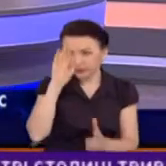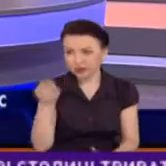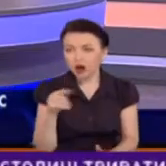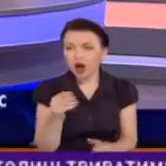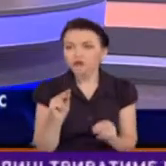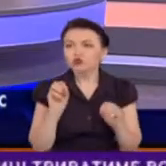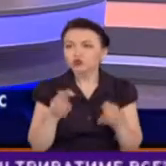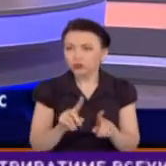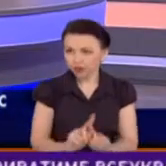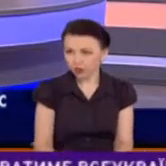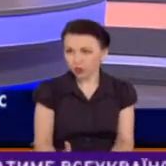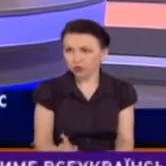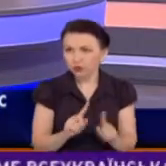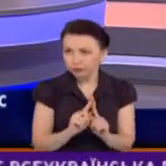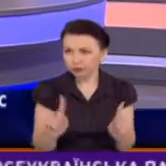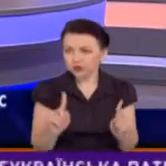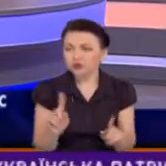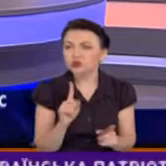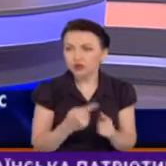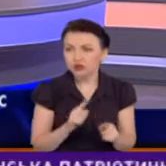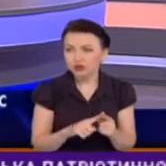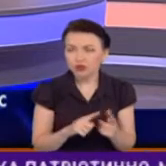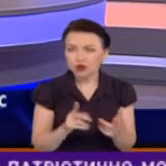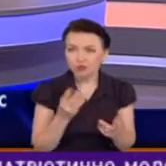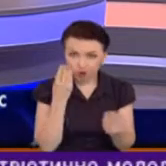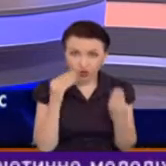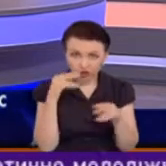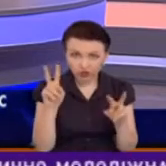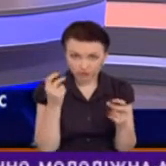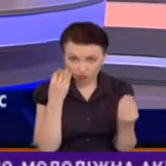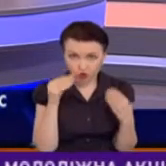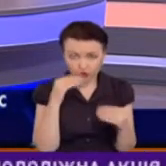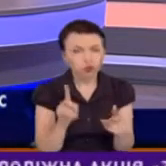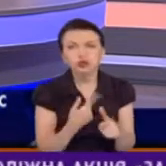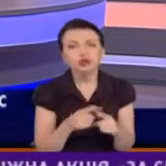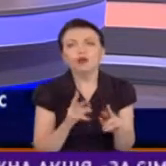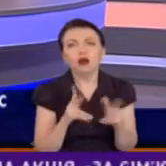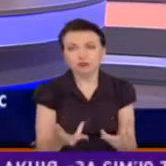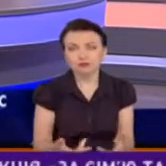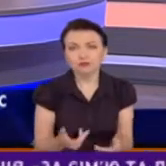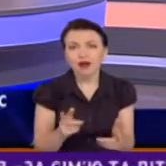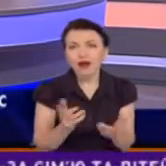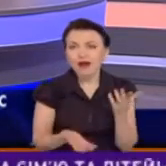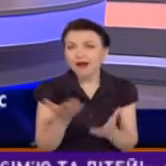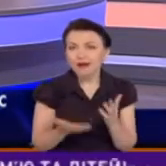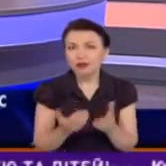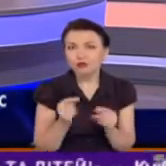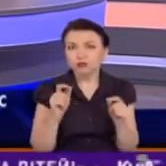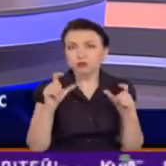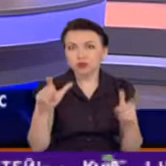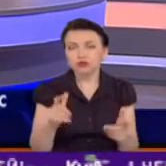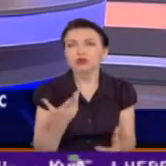прикол історії? Тобто це, знову, чергове покращення? Чи як? Якщо йде подорожчання...